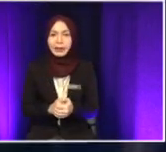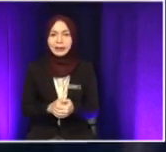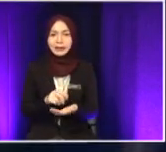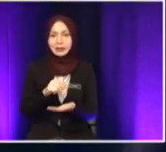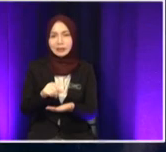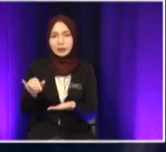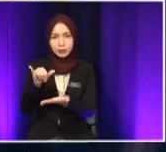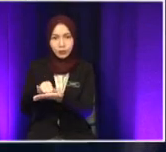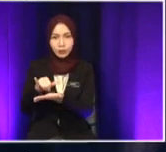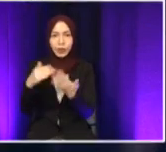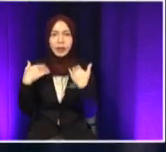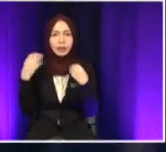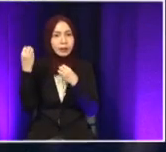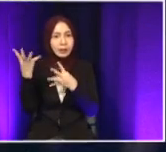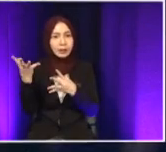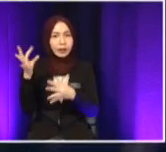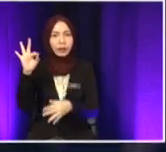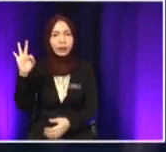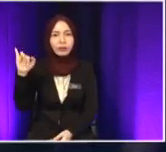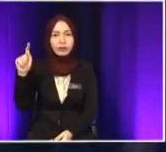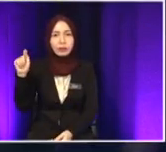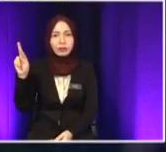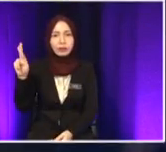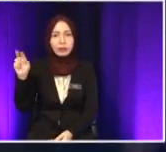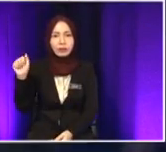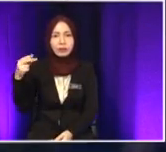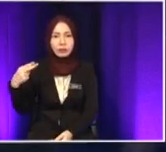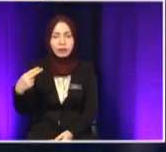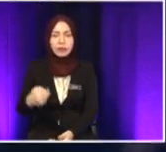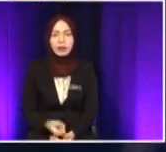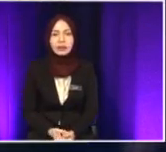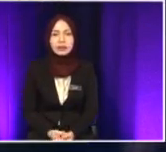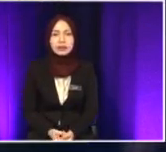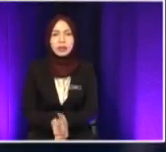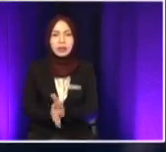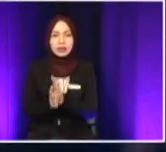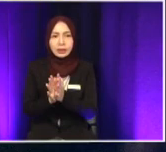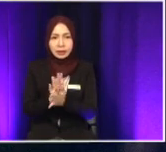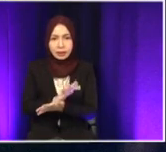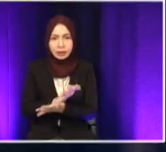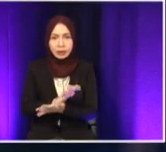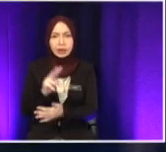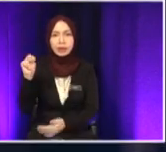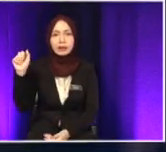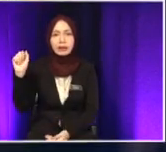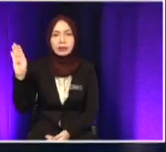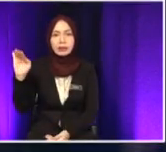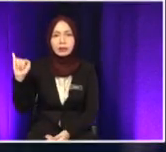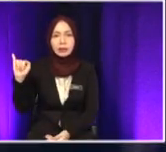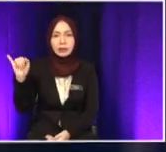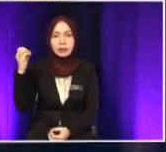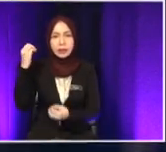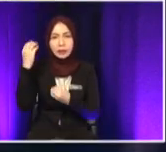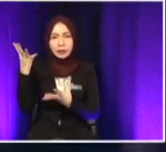jadi tidak ada perkataan Rasul melarang Oke jadi inilah yang kita katakan hukum